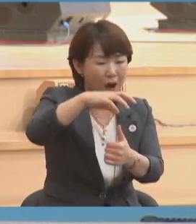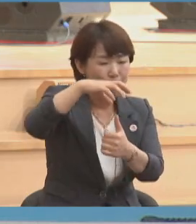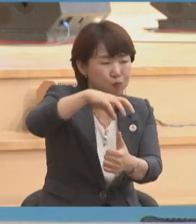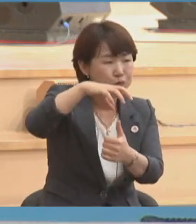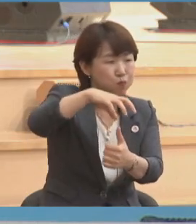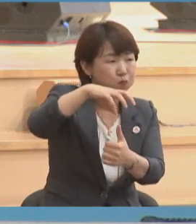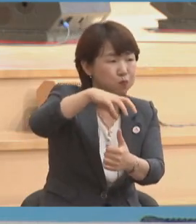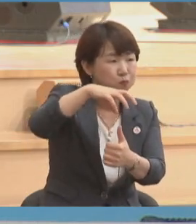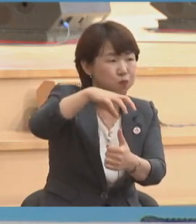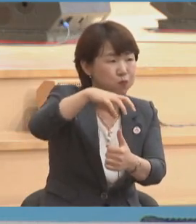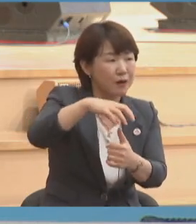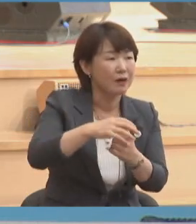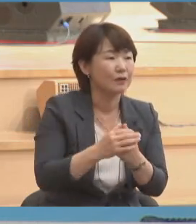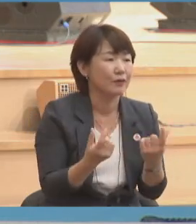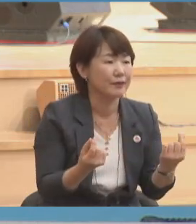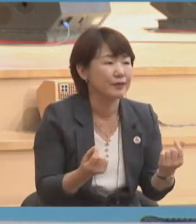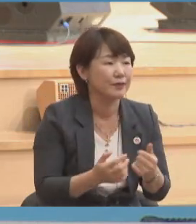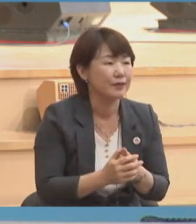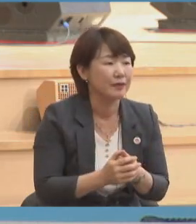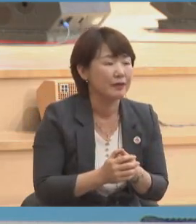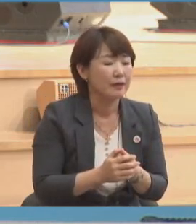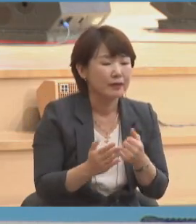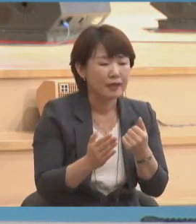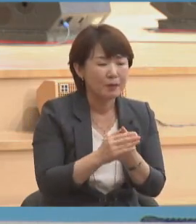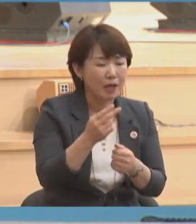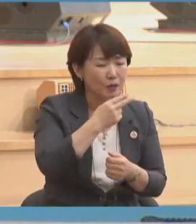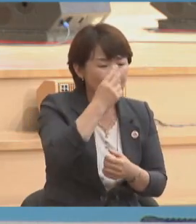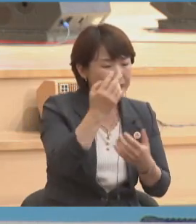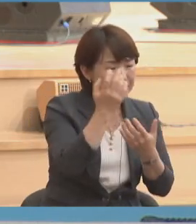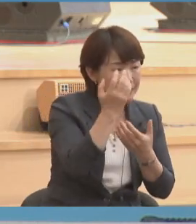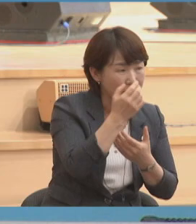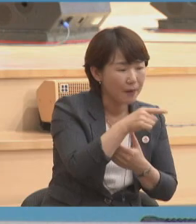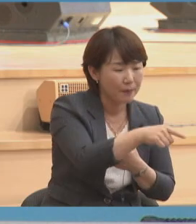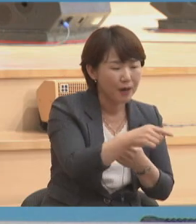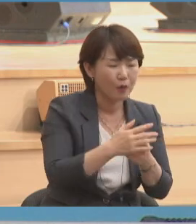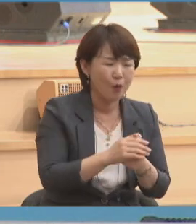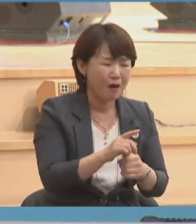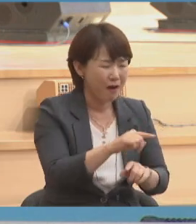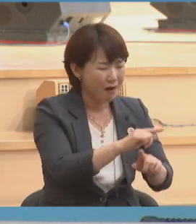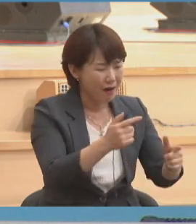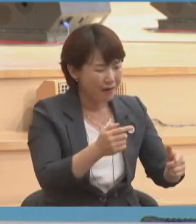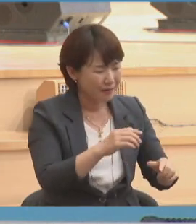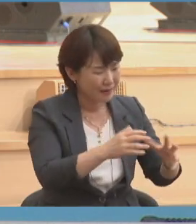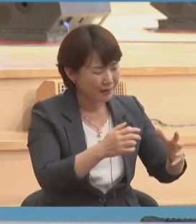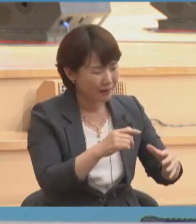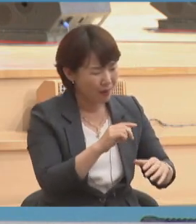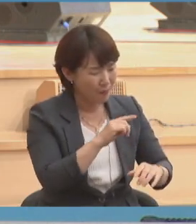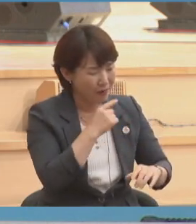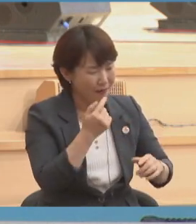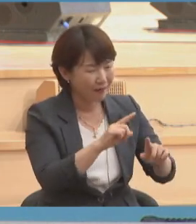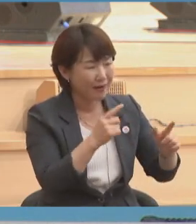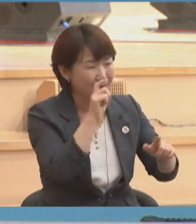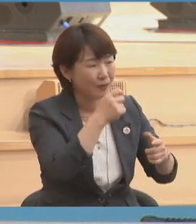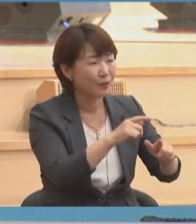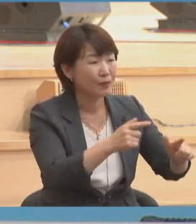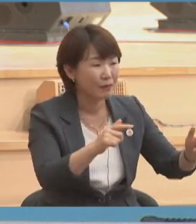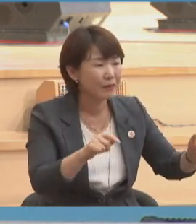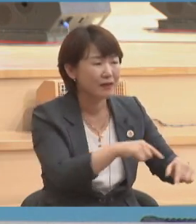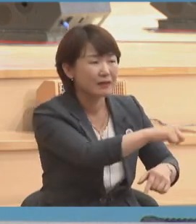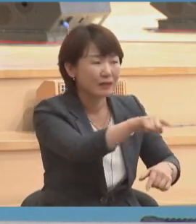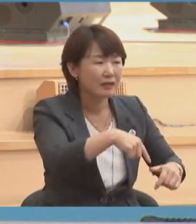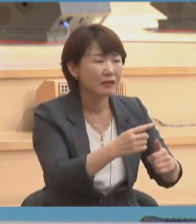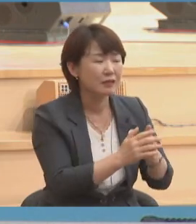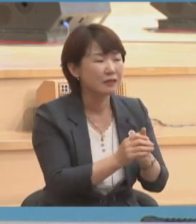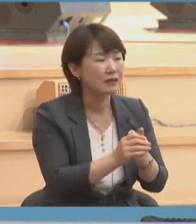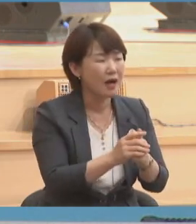채우는 그러니까 술 취함이라든지 오만 세상 것들 뭐 찌끄레기들은